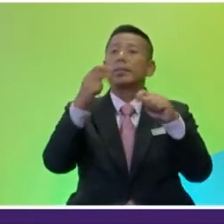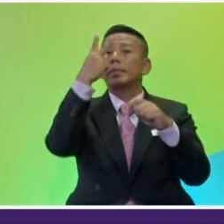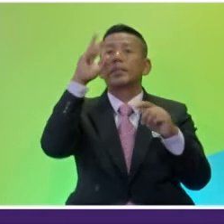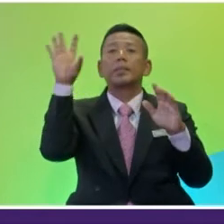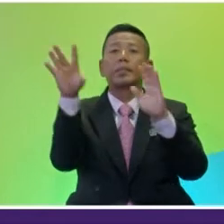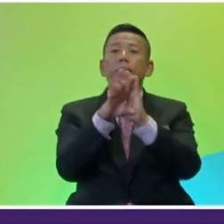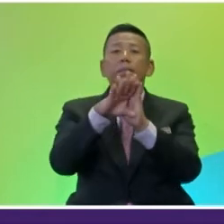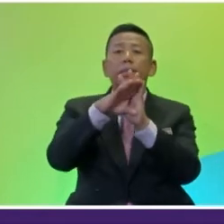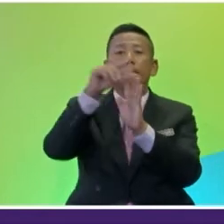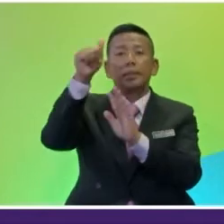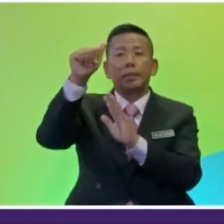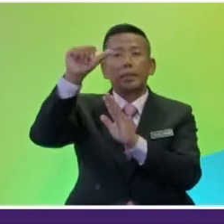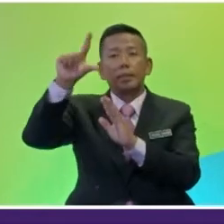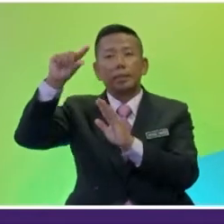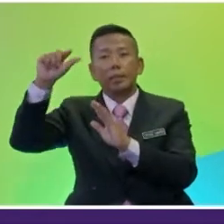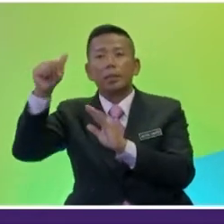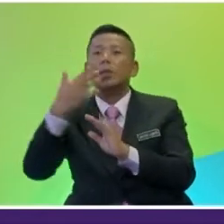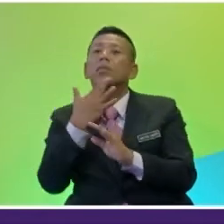berwarna hijau